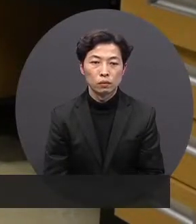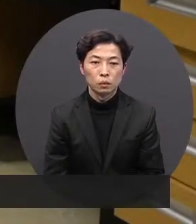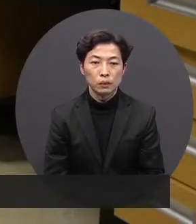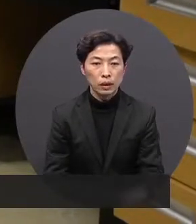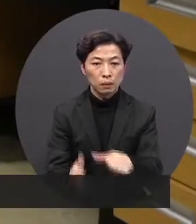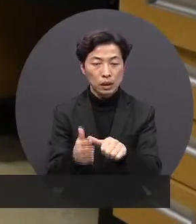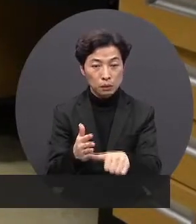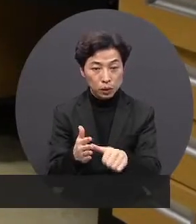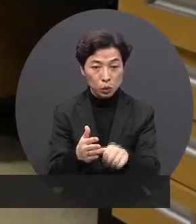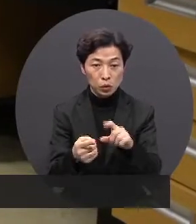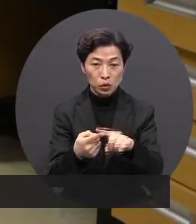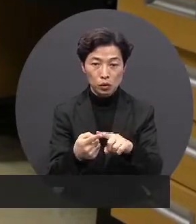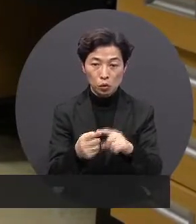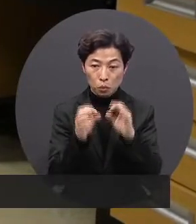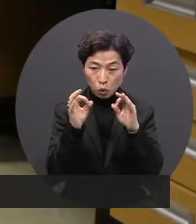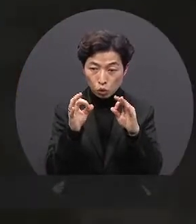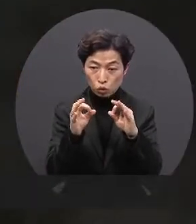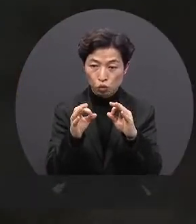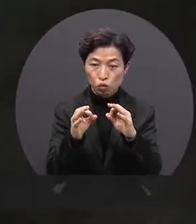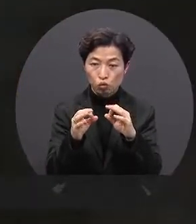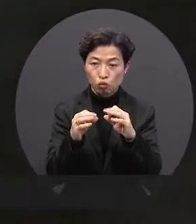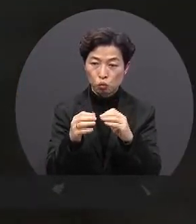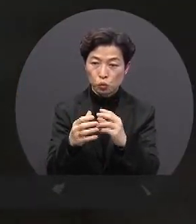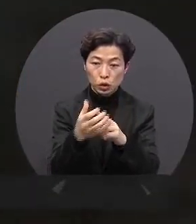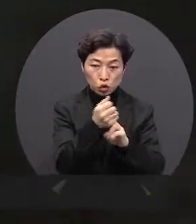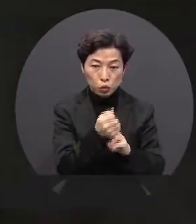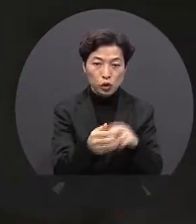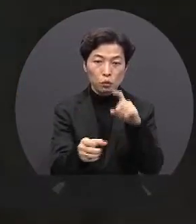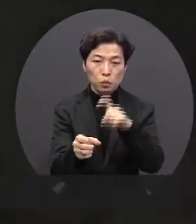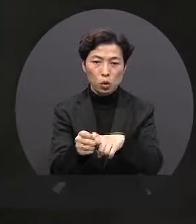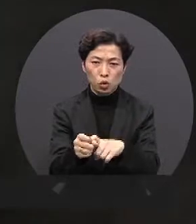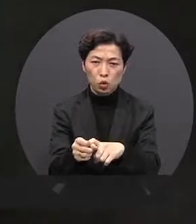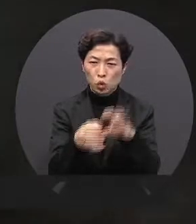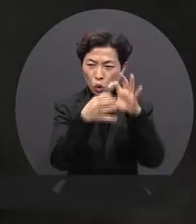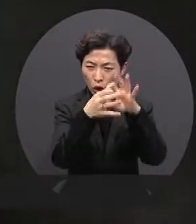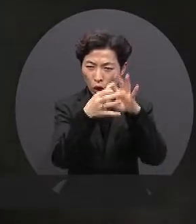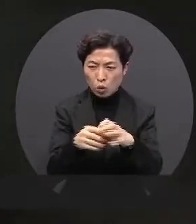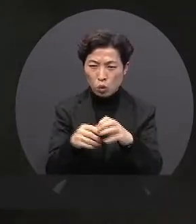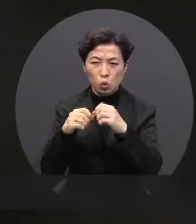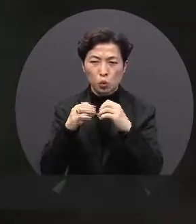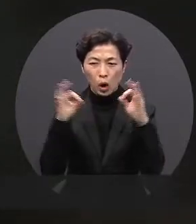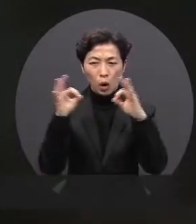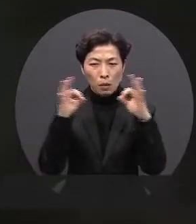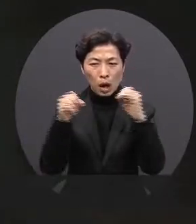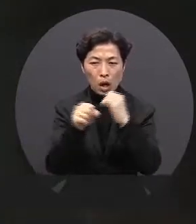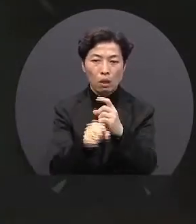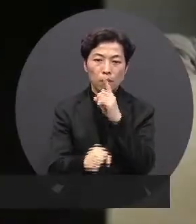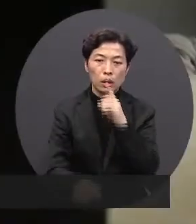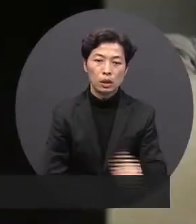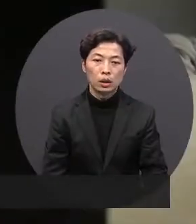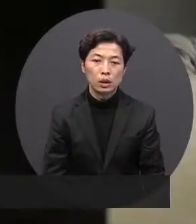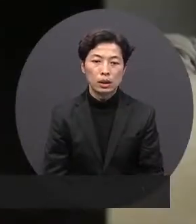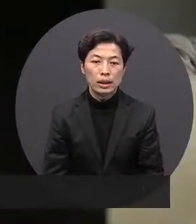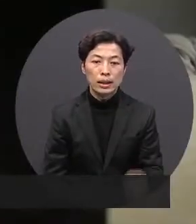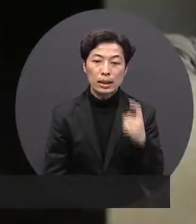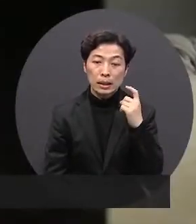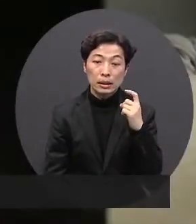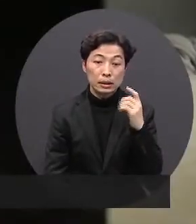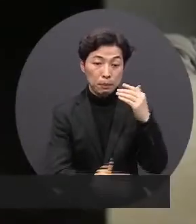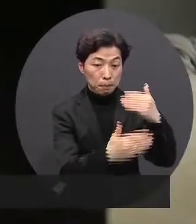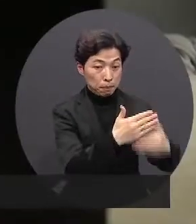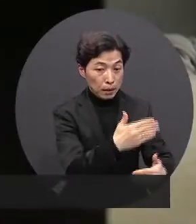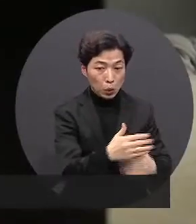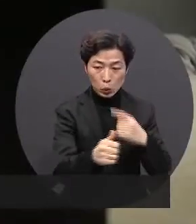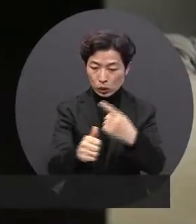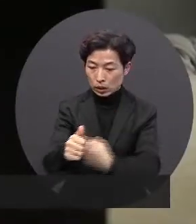재료의 날것을 감추기 위해 장시간 신체적인 노동을 하는 과정도 만만치 않습니다. 인위적 요소 없이